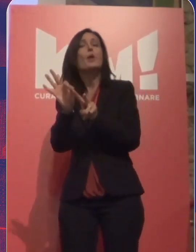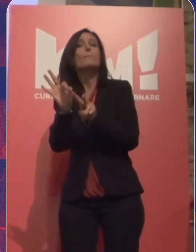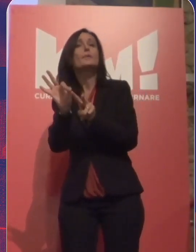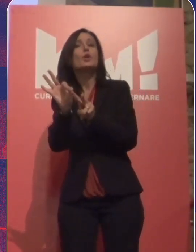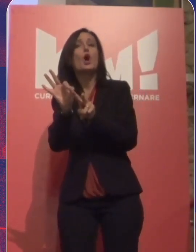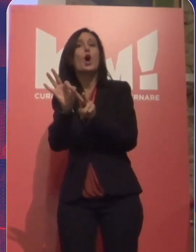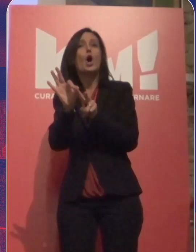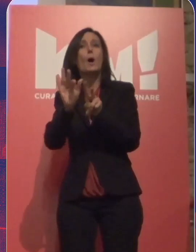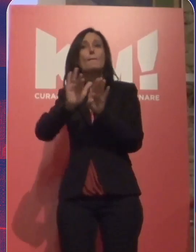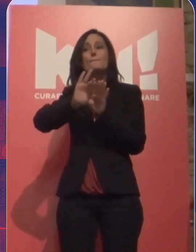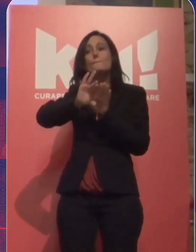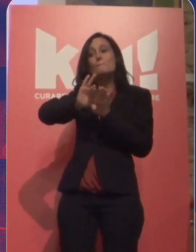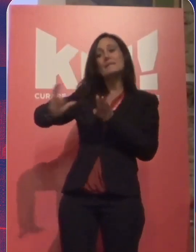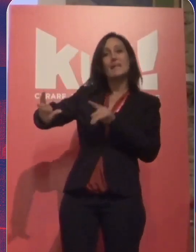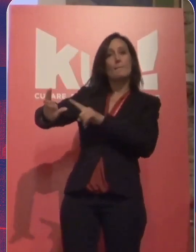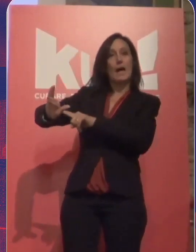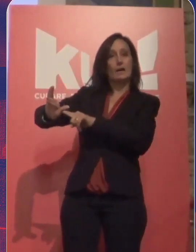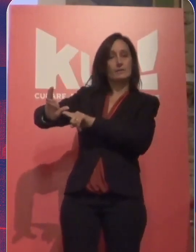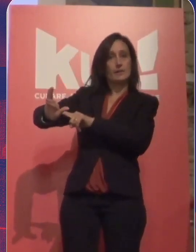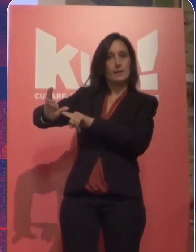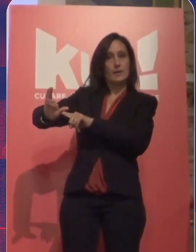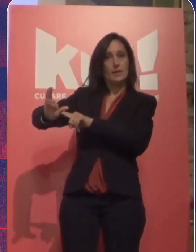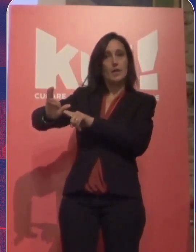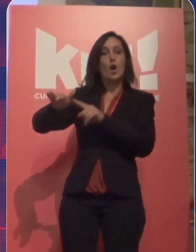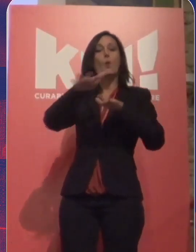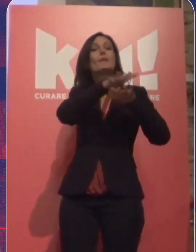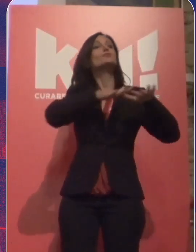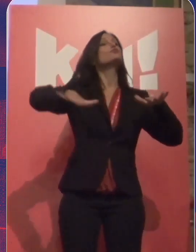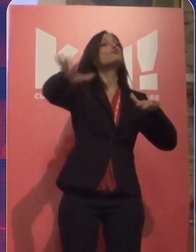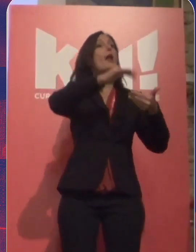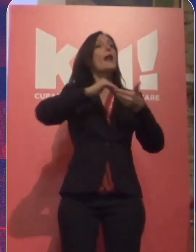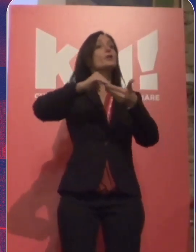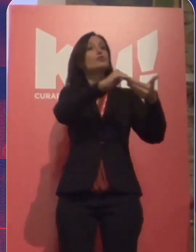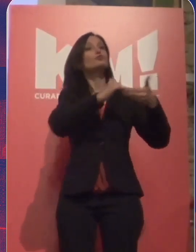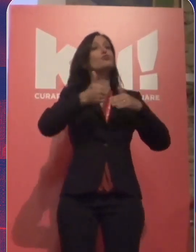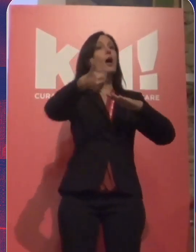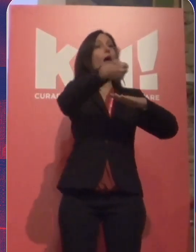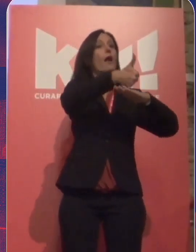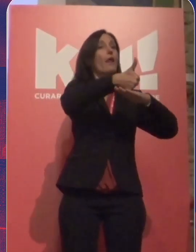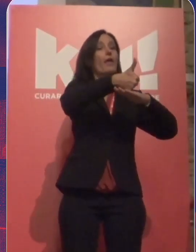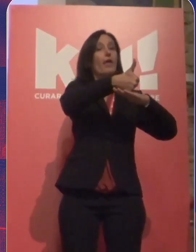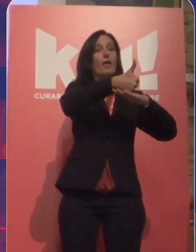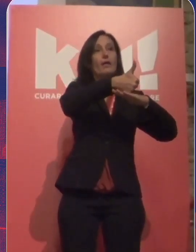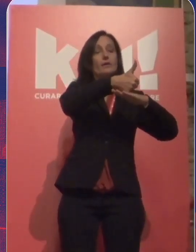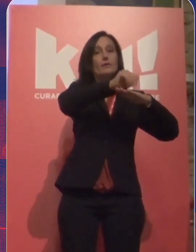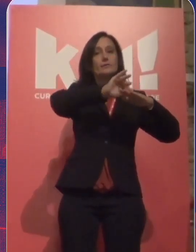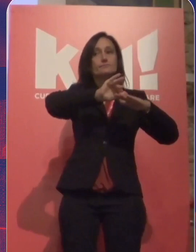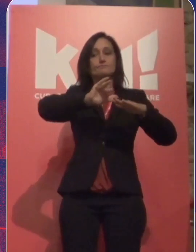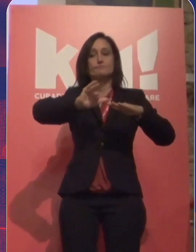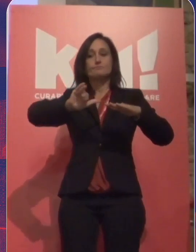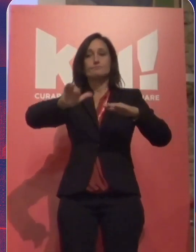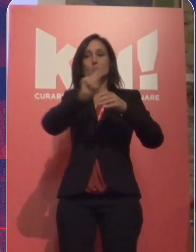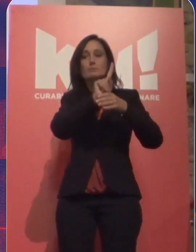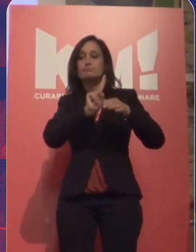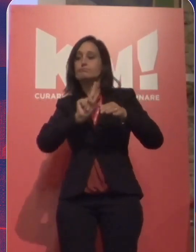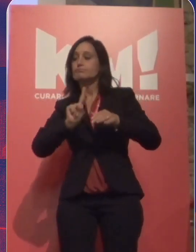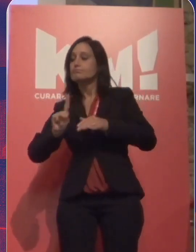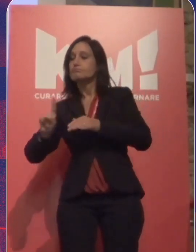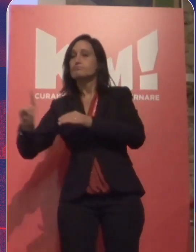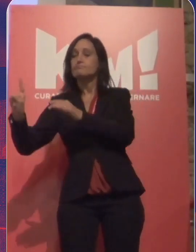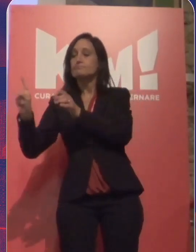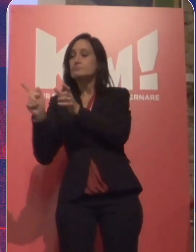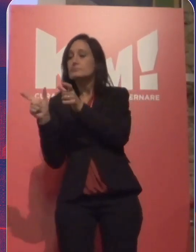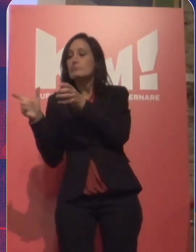da parte non uscire fuori dalla scena sociale ritirarsi regredire in una sorta di nicchia